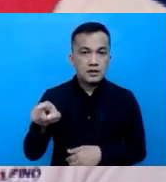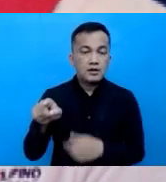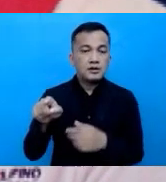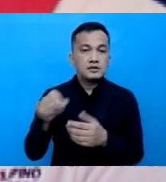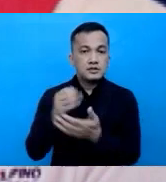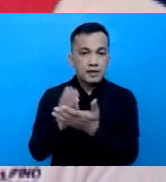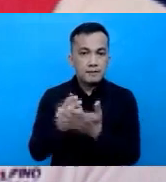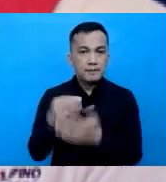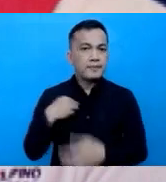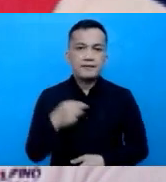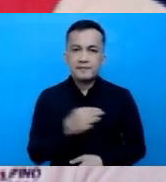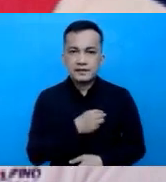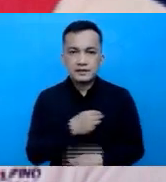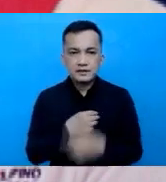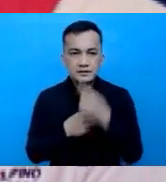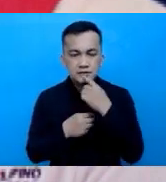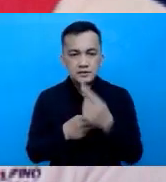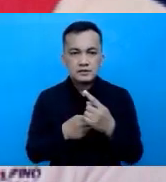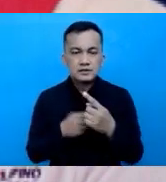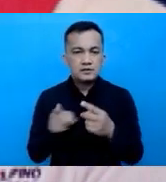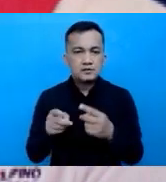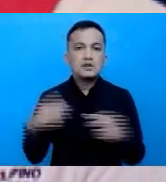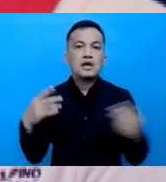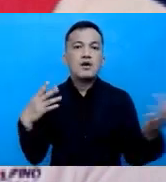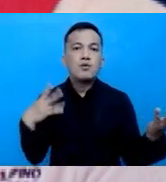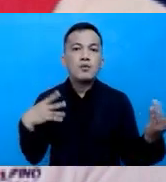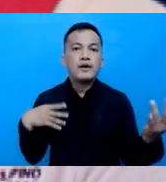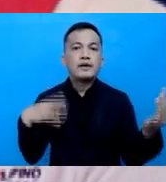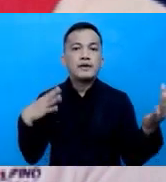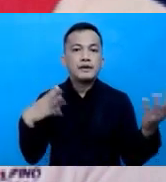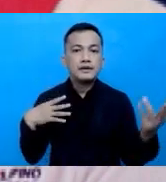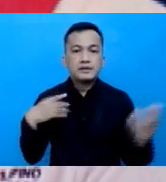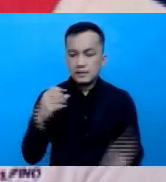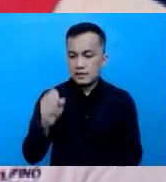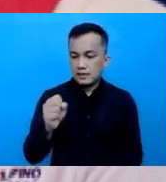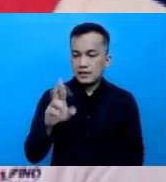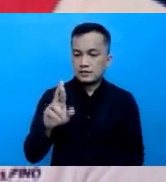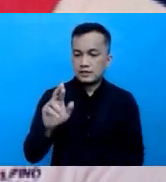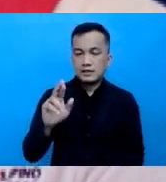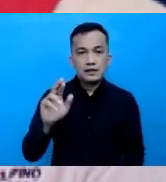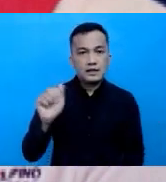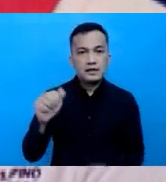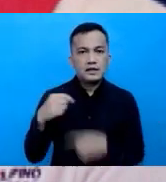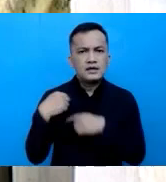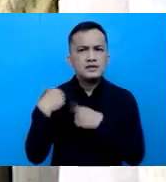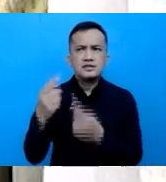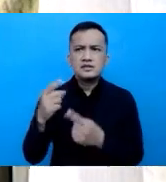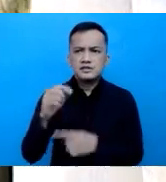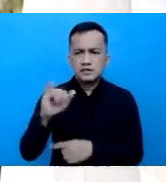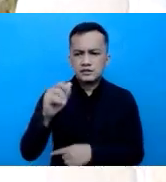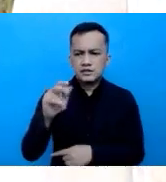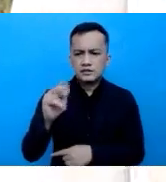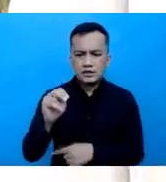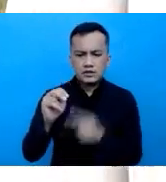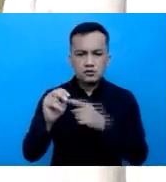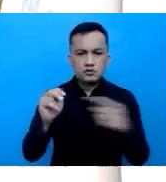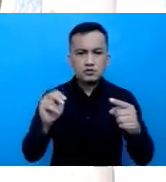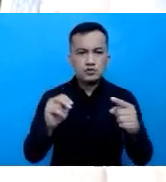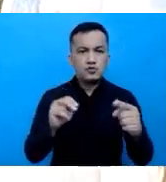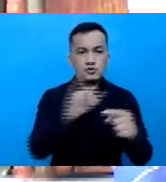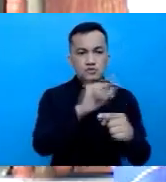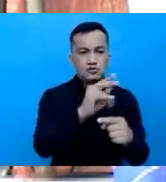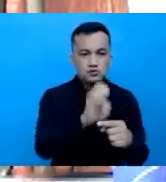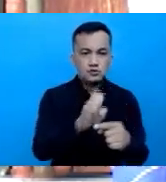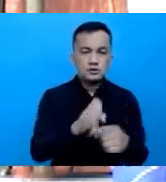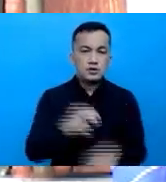ay nagsasabi na naghihintay pa po sila ng SRA mula January hanggang June po. Sagot dito ni Duque,